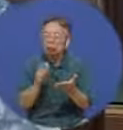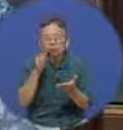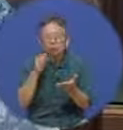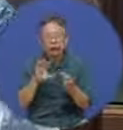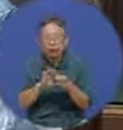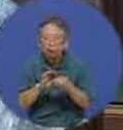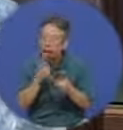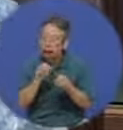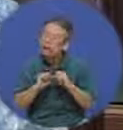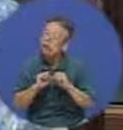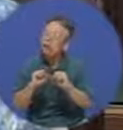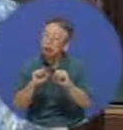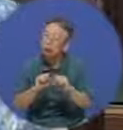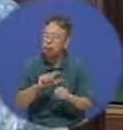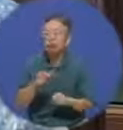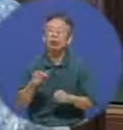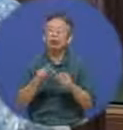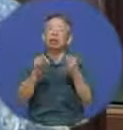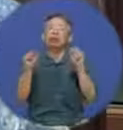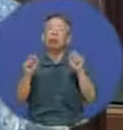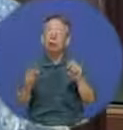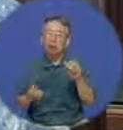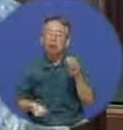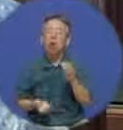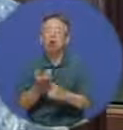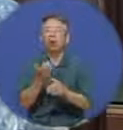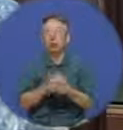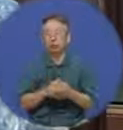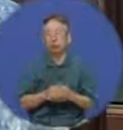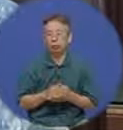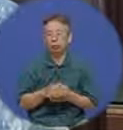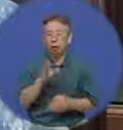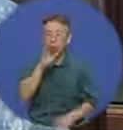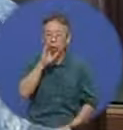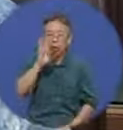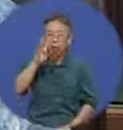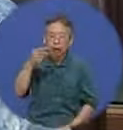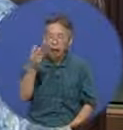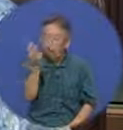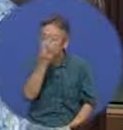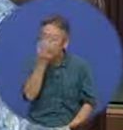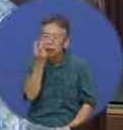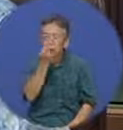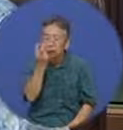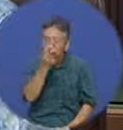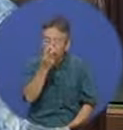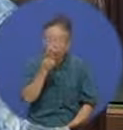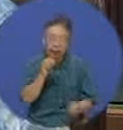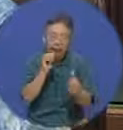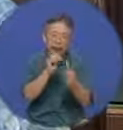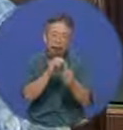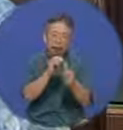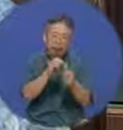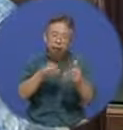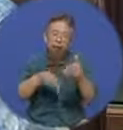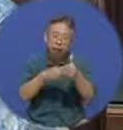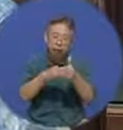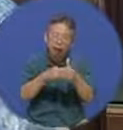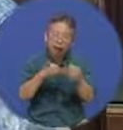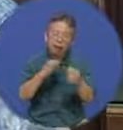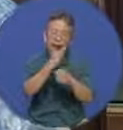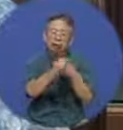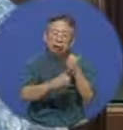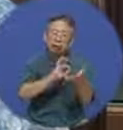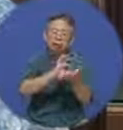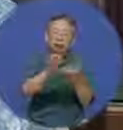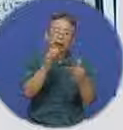ようないろいろな問題が起こってくると思うんです。はい、で和歌山県で調べたら、そのいじめのうちですね、ネットを使った